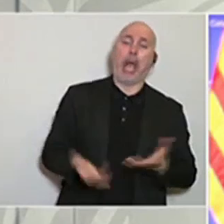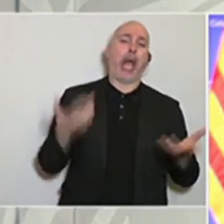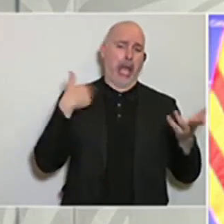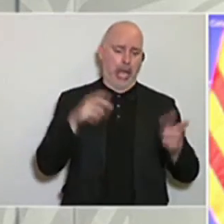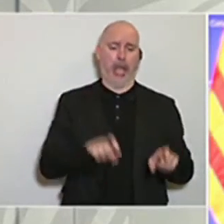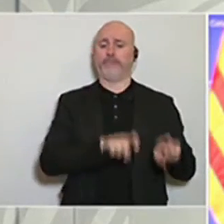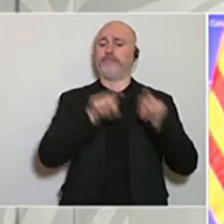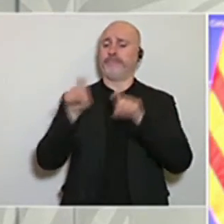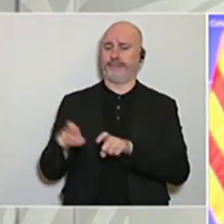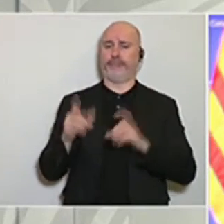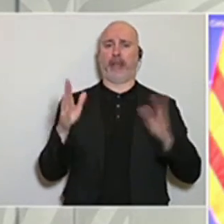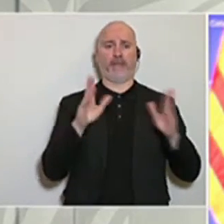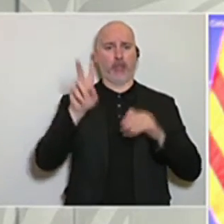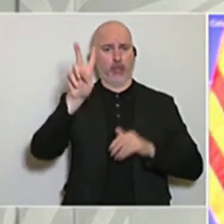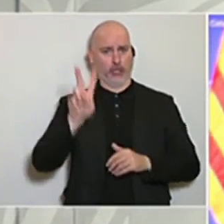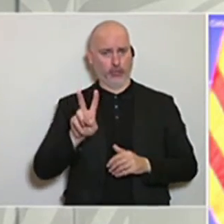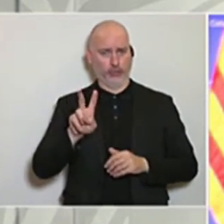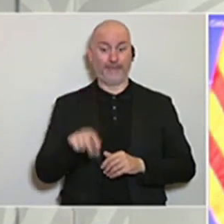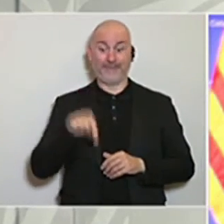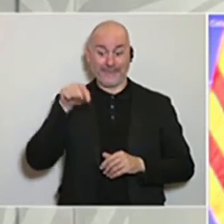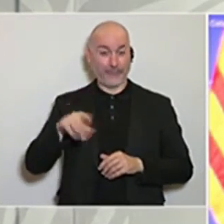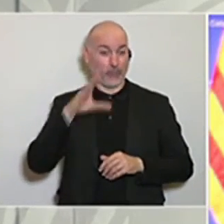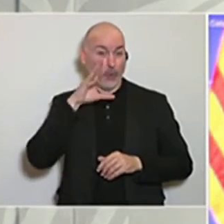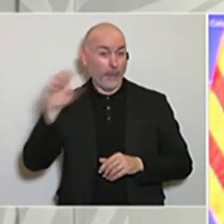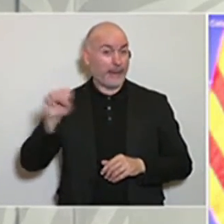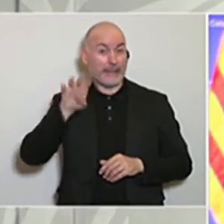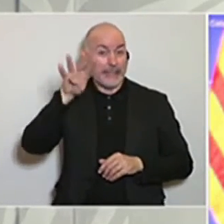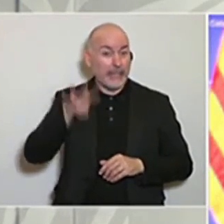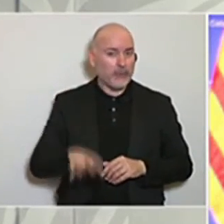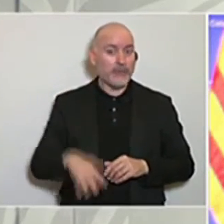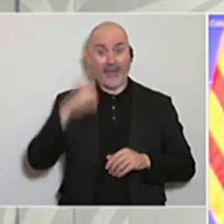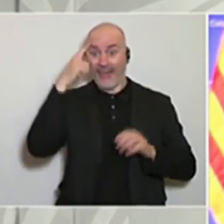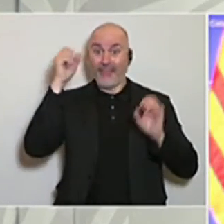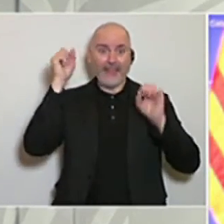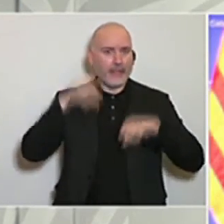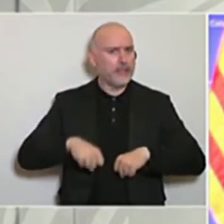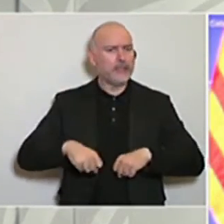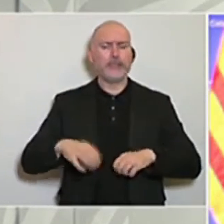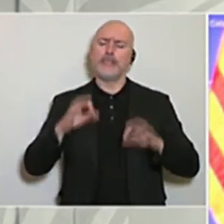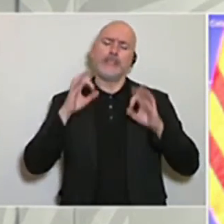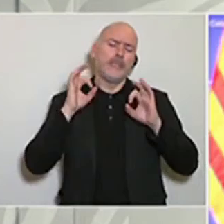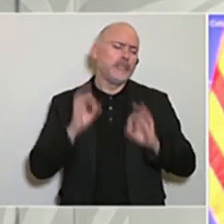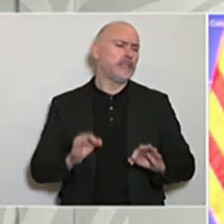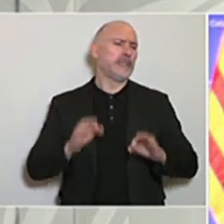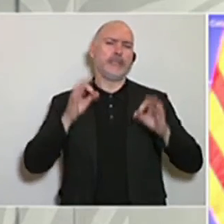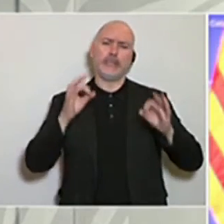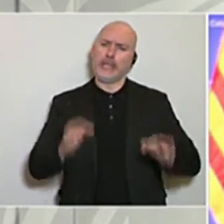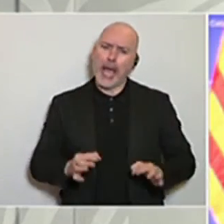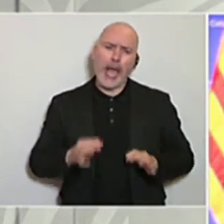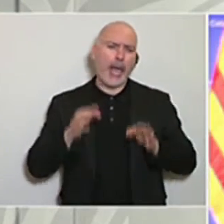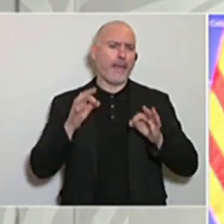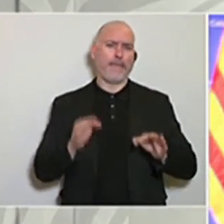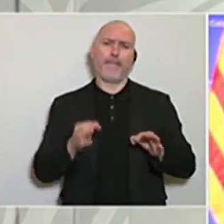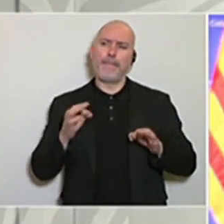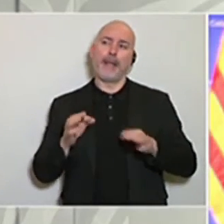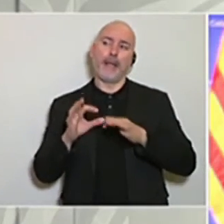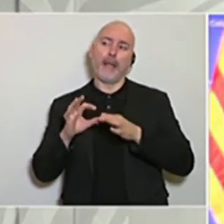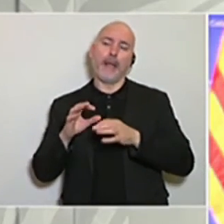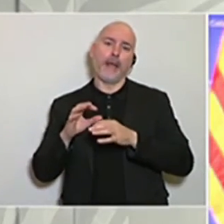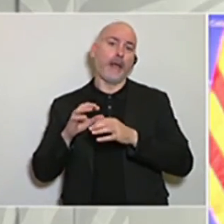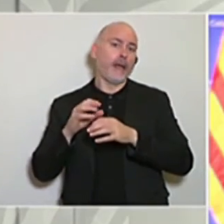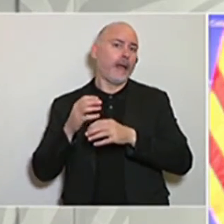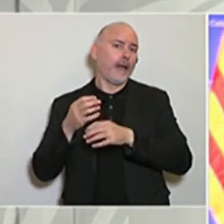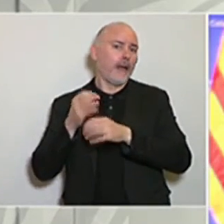decisions. Nosaltres, des del Govern de Catalunya, sempre hem dit que aquestes decisions les prendrem tenint en compte totes les dades sanitàries, de